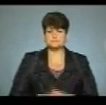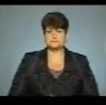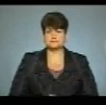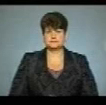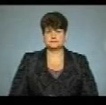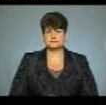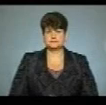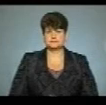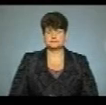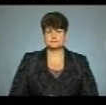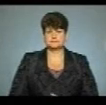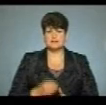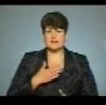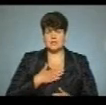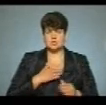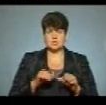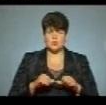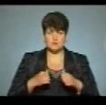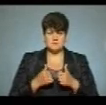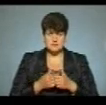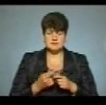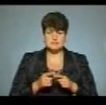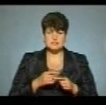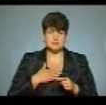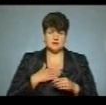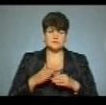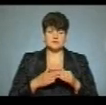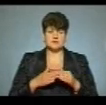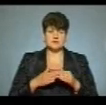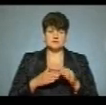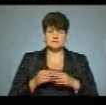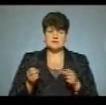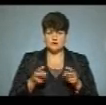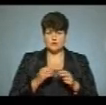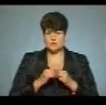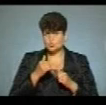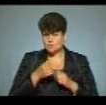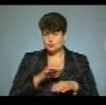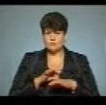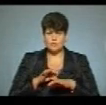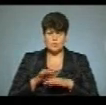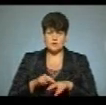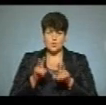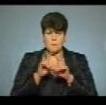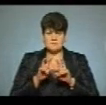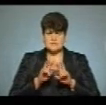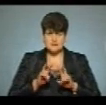Дереворіз. Наша комісія, це ми, наші фахівці, проводять щорічне, так, проводять обстеження,